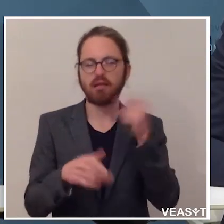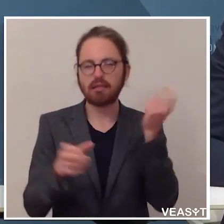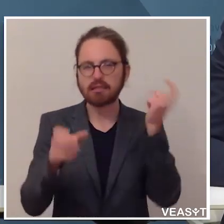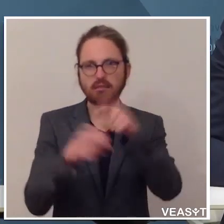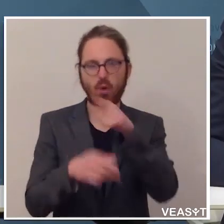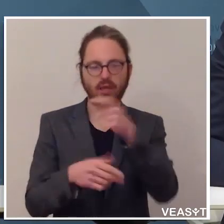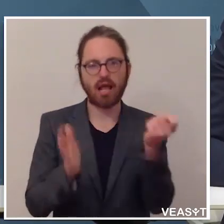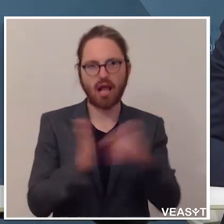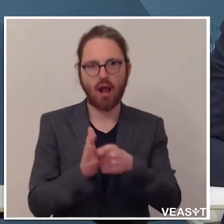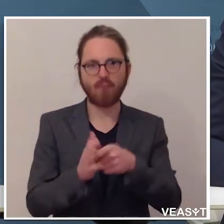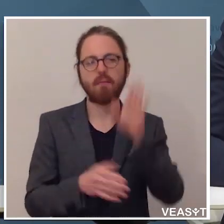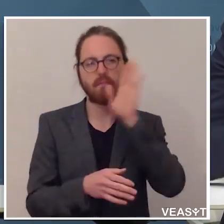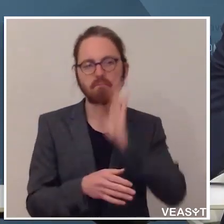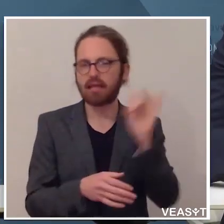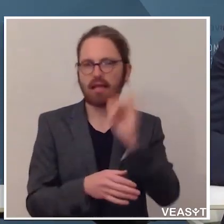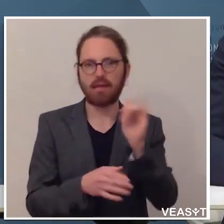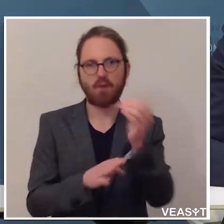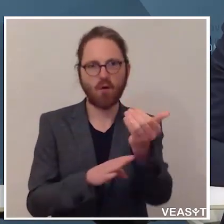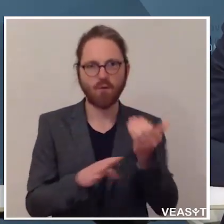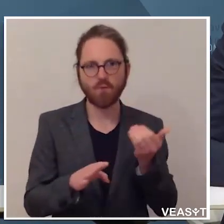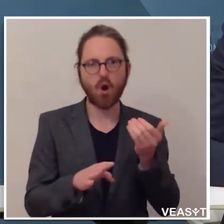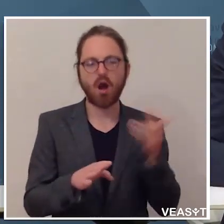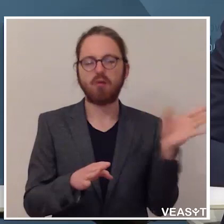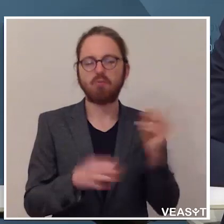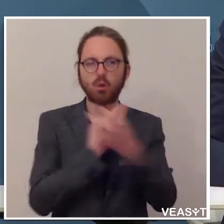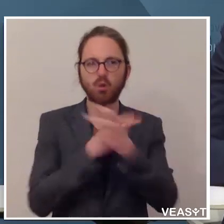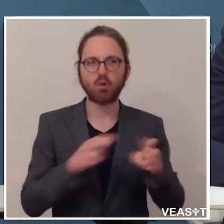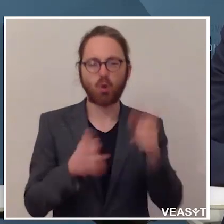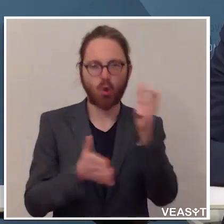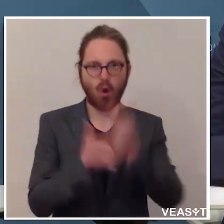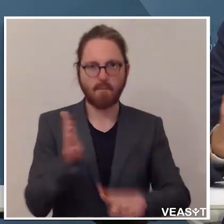heißt, bitte kaufen Sie Ihre Tickets oder den Südtirol-Pass schon im Vorfeld.